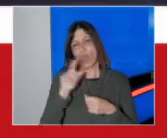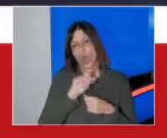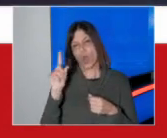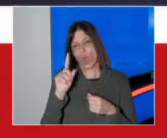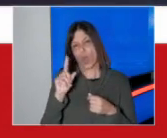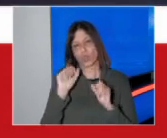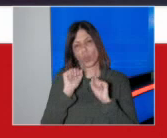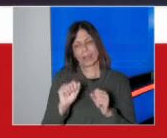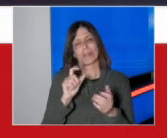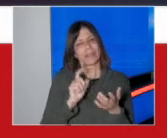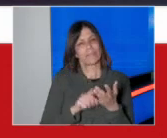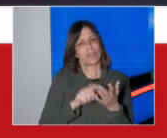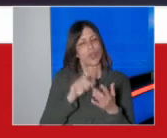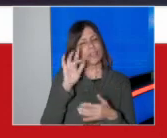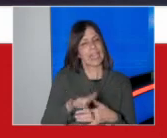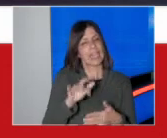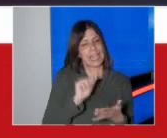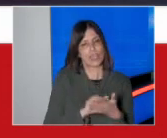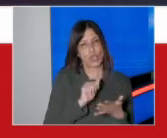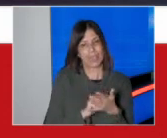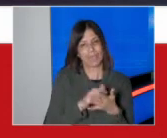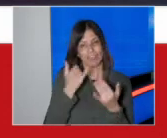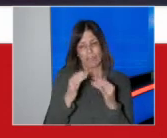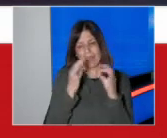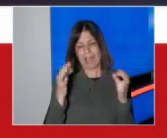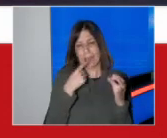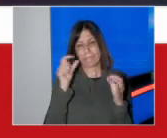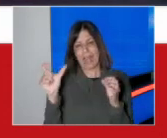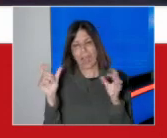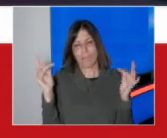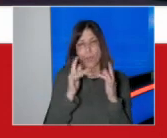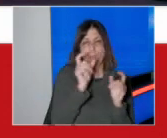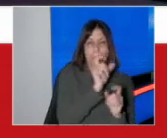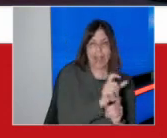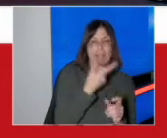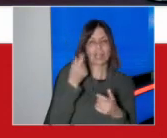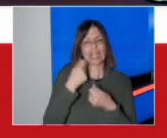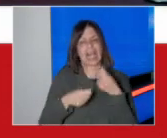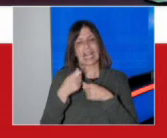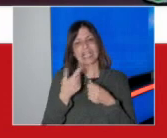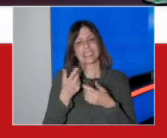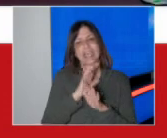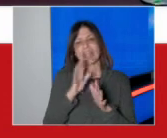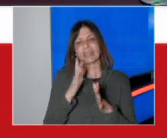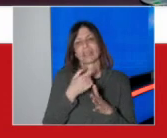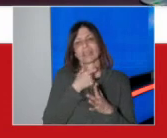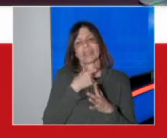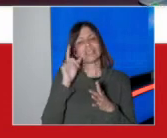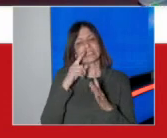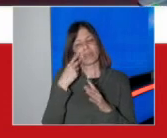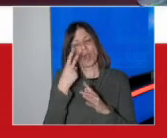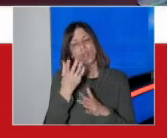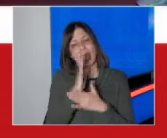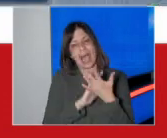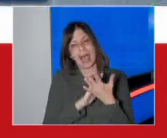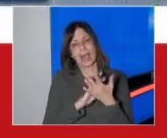באמת יש פה עניין של עכשיו, מתחילים עוד פעם בעניין של מילה מול מילה, וכנראה שלכלכליסט לא יהיה מנוס, אלא לחשוף חלק מהמקורות, או לפחות